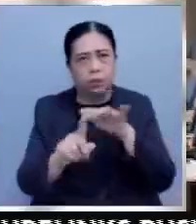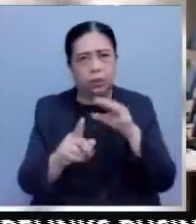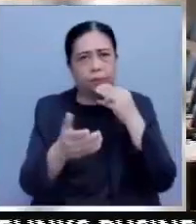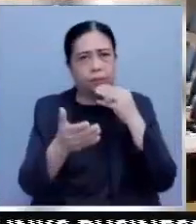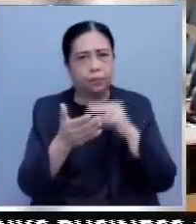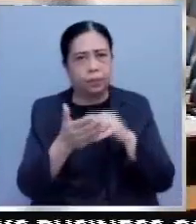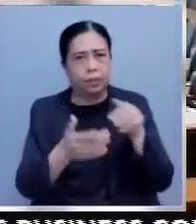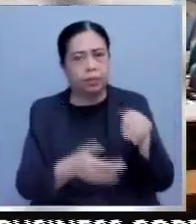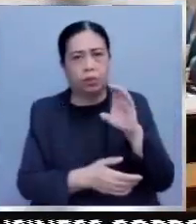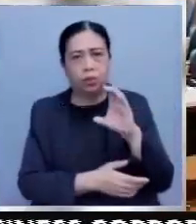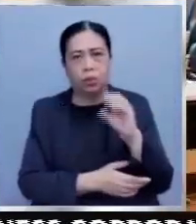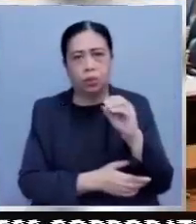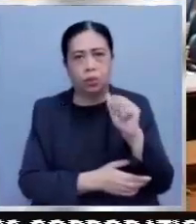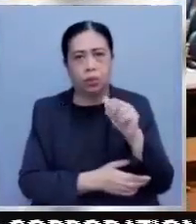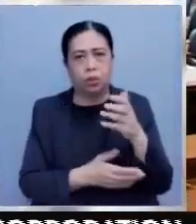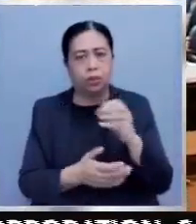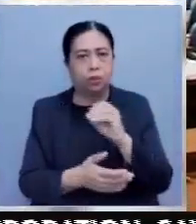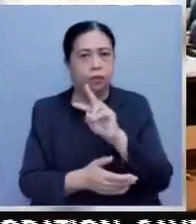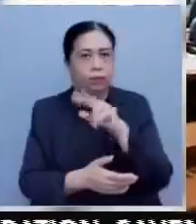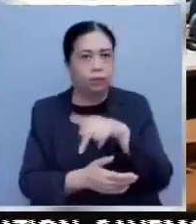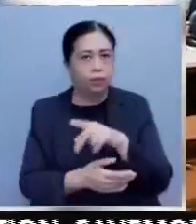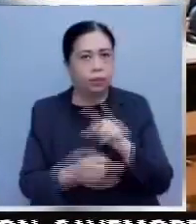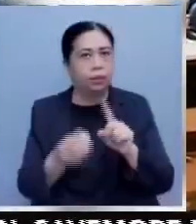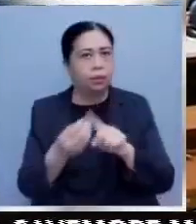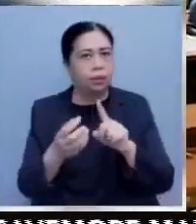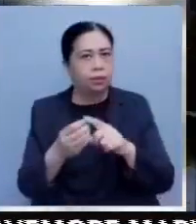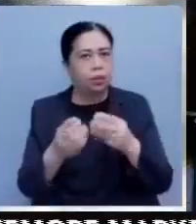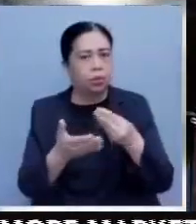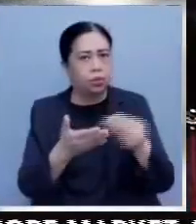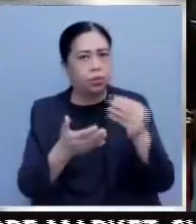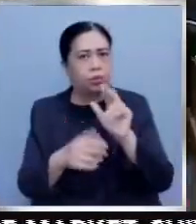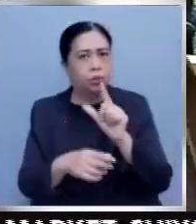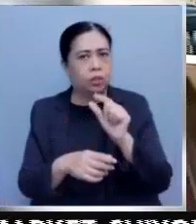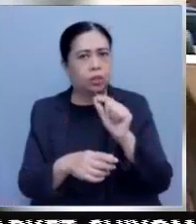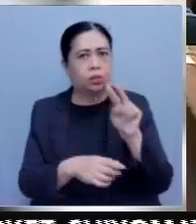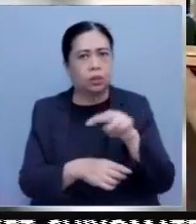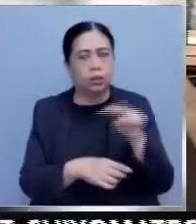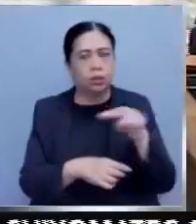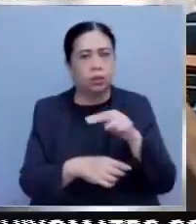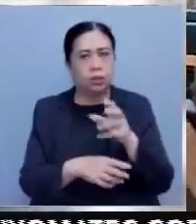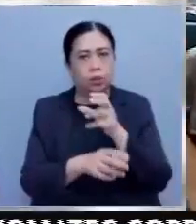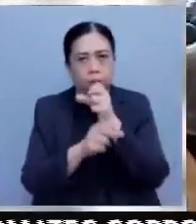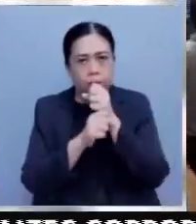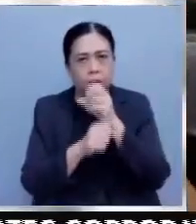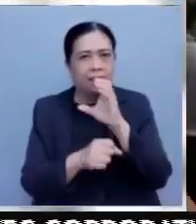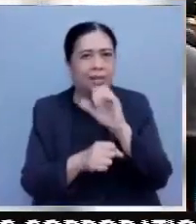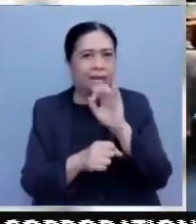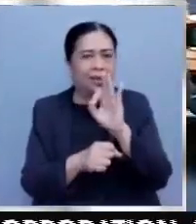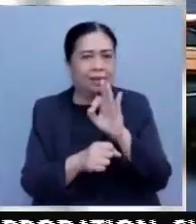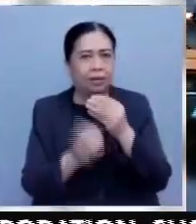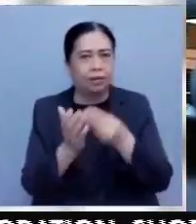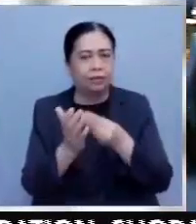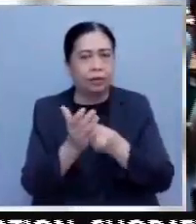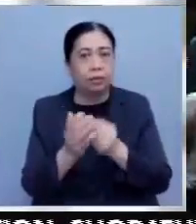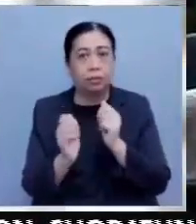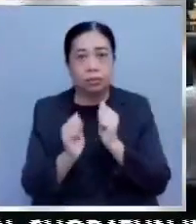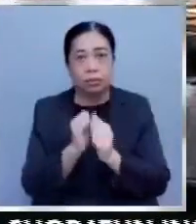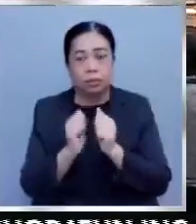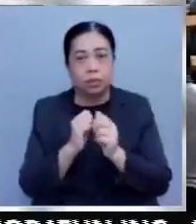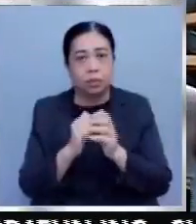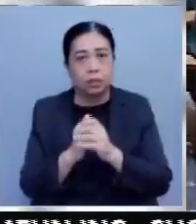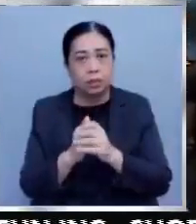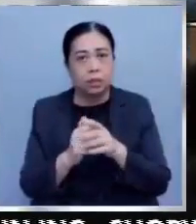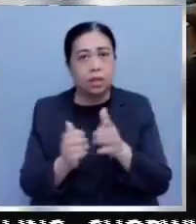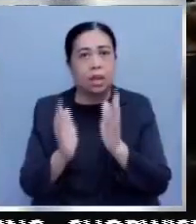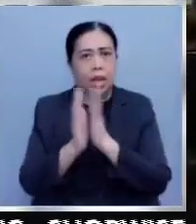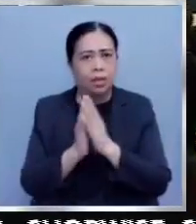on Audit sa OVP kaugnay sa paggamit ng 2022 confidential fund nito. Ibig sabihin, humihingi pa ang